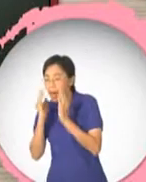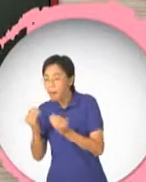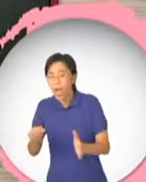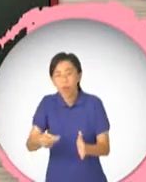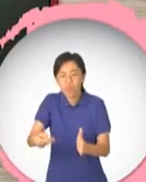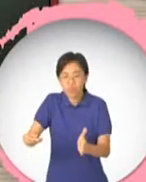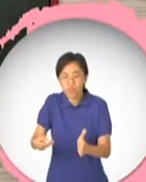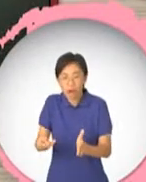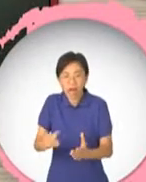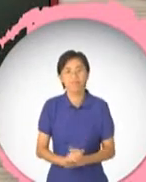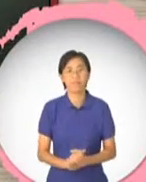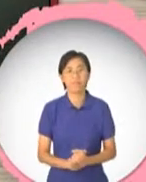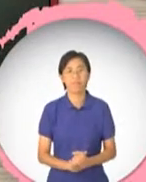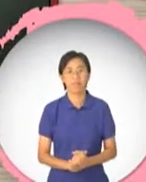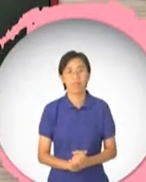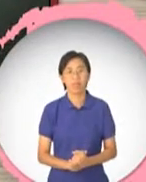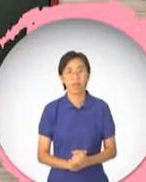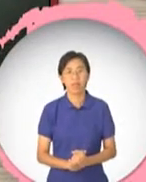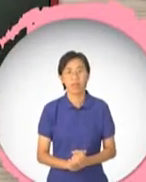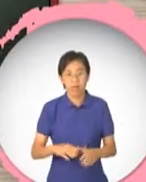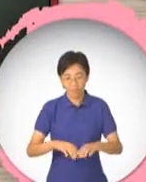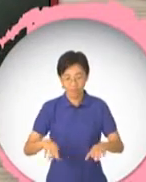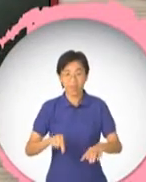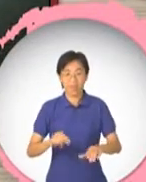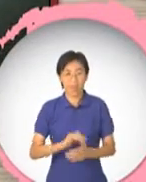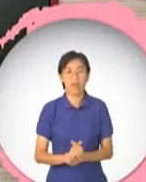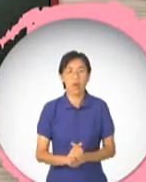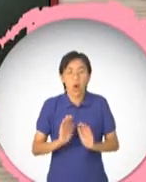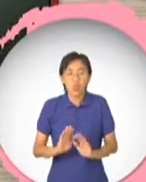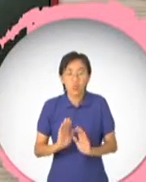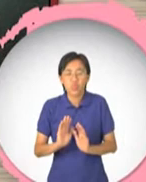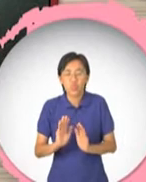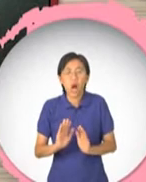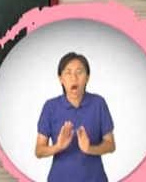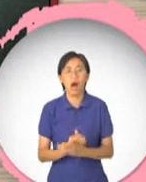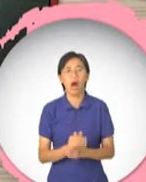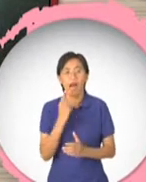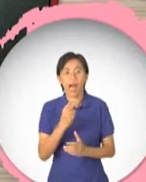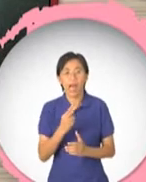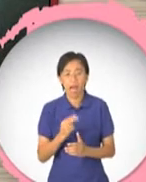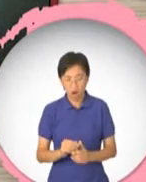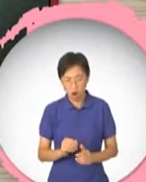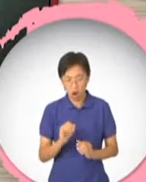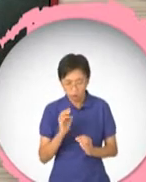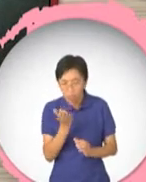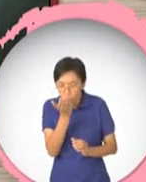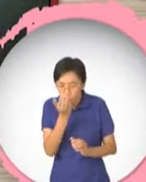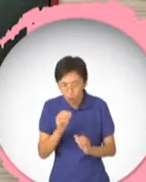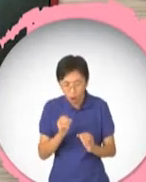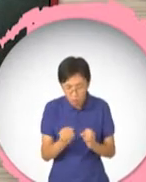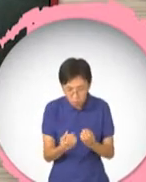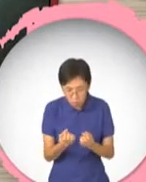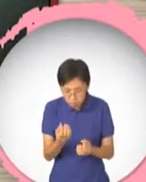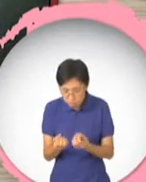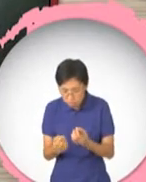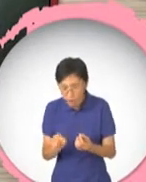ค่ ะทีนี้ก่อนที่จะตัดน้ำหนักเนี่ยถ้าเกิดเราหมักไปคุณก็จะเห็นมันมีฟองอากาศก ็ ต้องยุบลงไปด้วยนะคะเพราะ